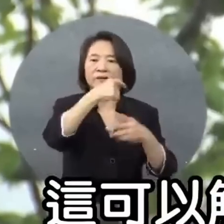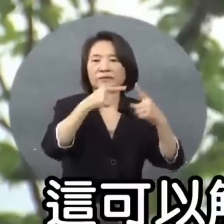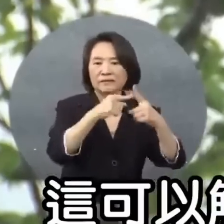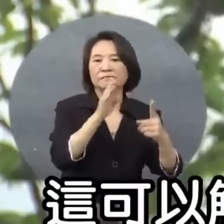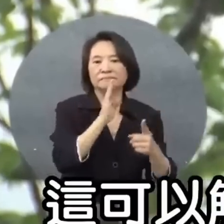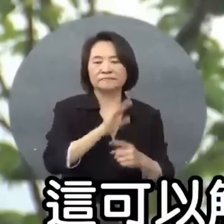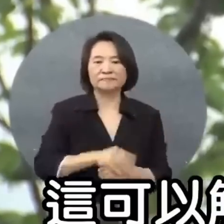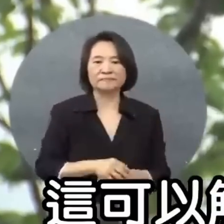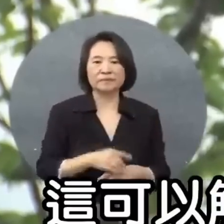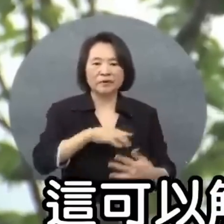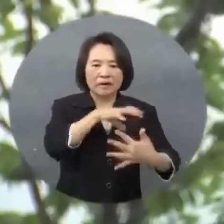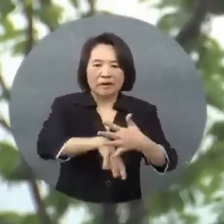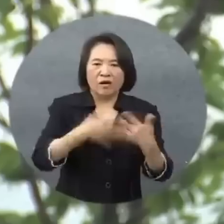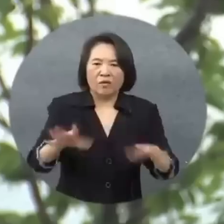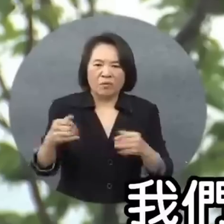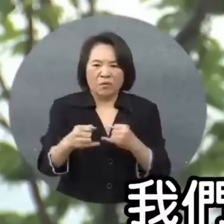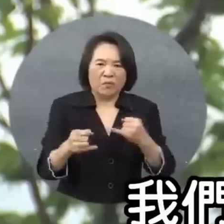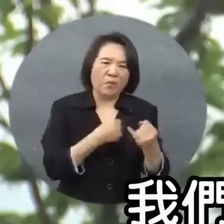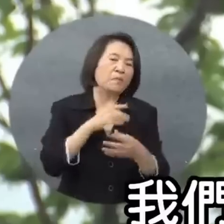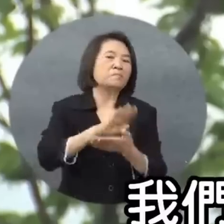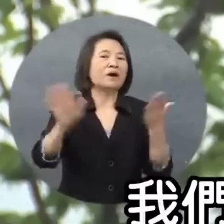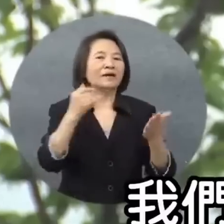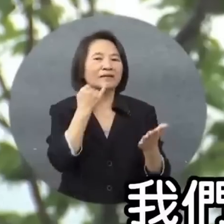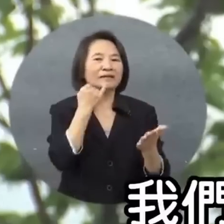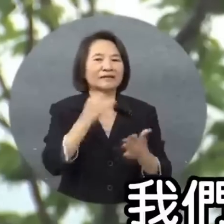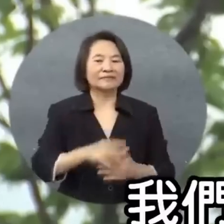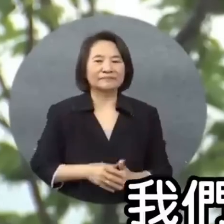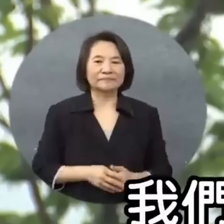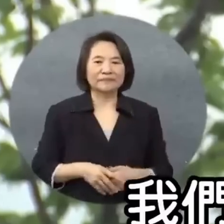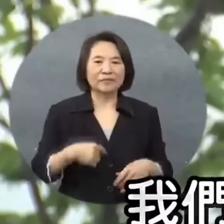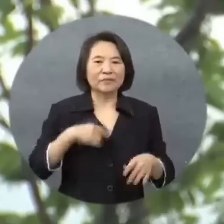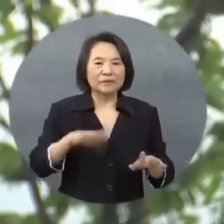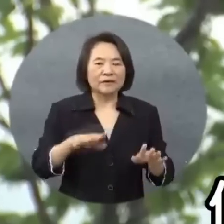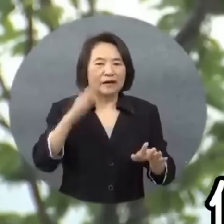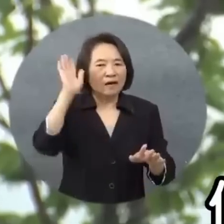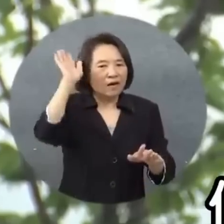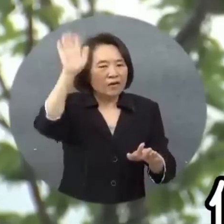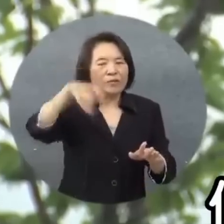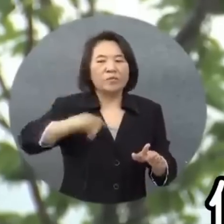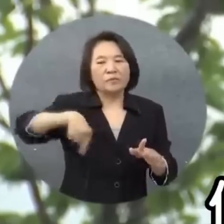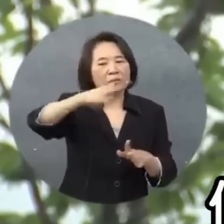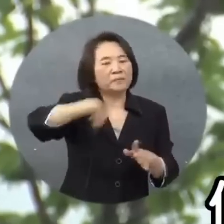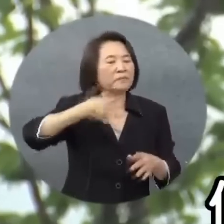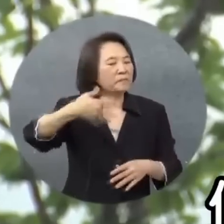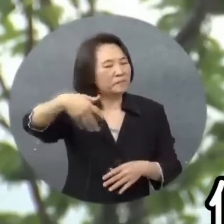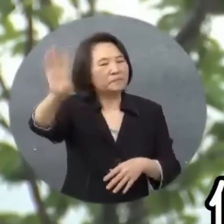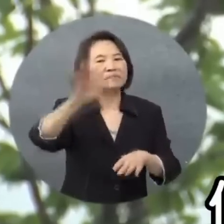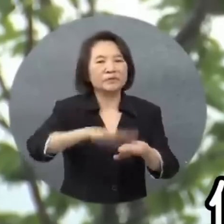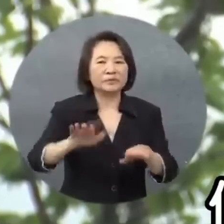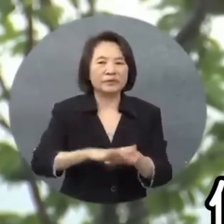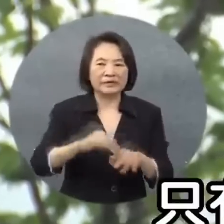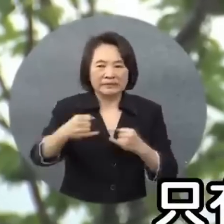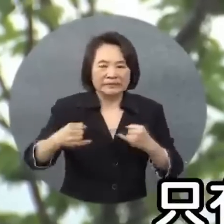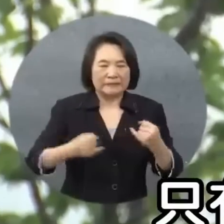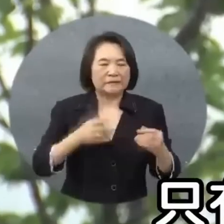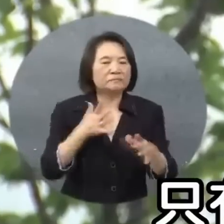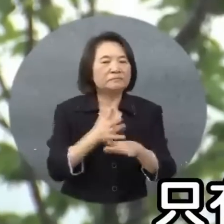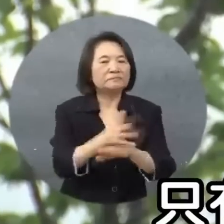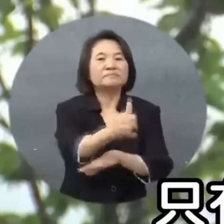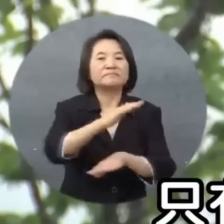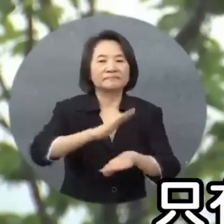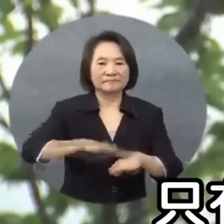多内部的问题。我们都是光阴百代的过客，仇恨、冲突都会过去，只